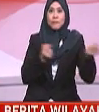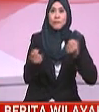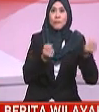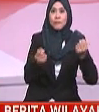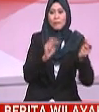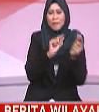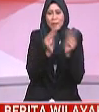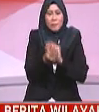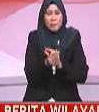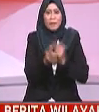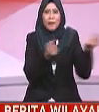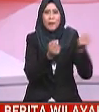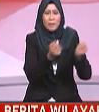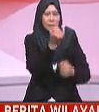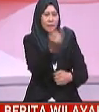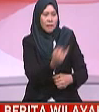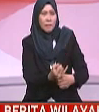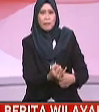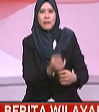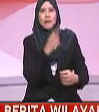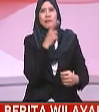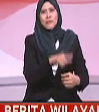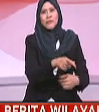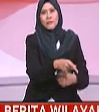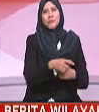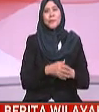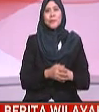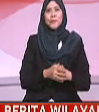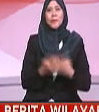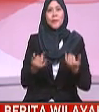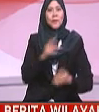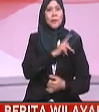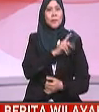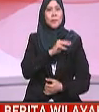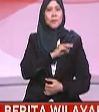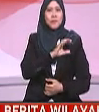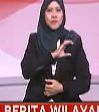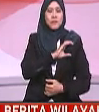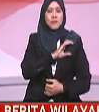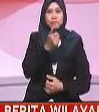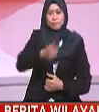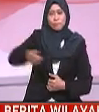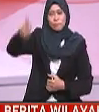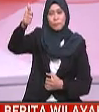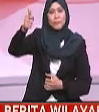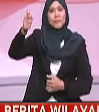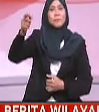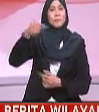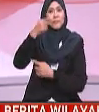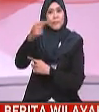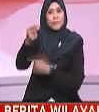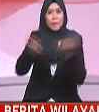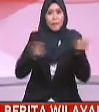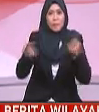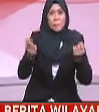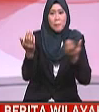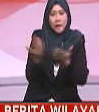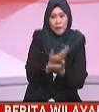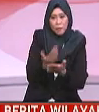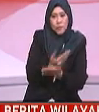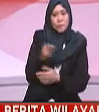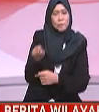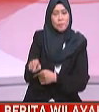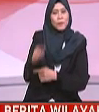bagi menggantikan kenderaan Land Rover yang telah uzur. Ketua Polis Melaka, Dato' Abdul Majid Muhammad Ali berkata kenderaan baharu